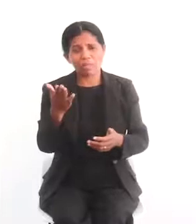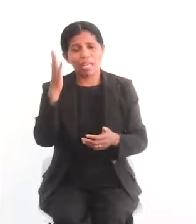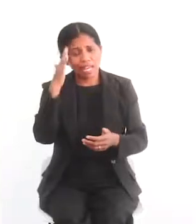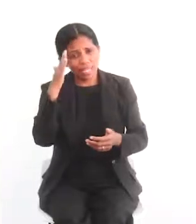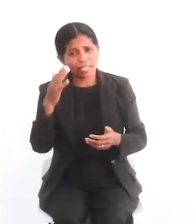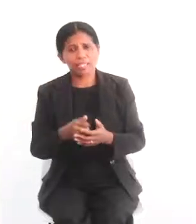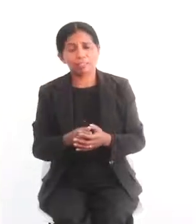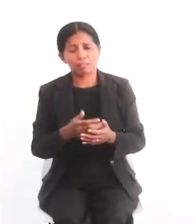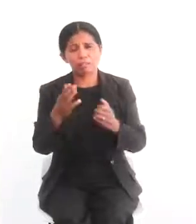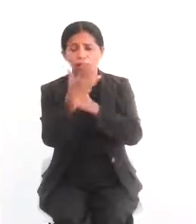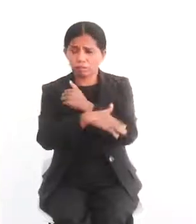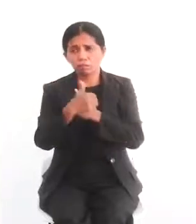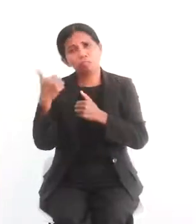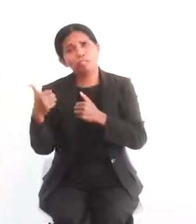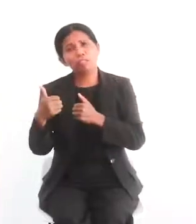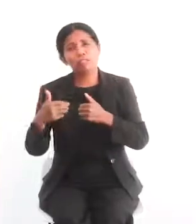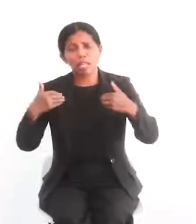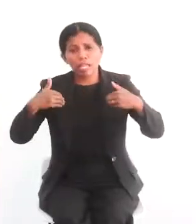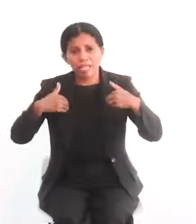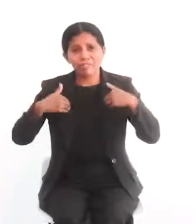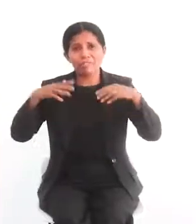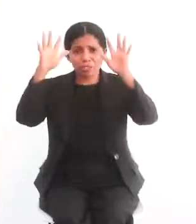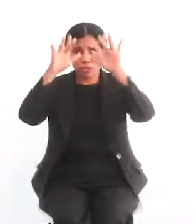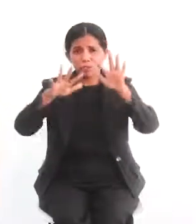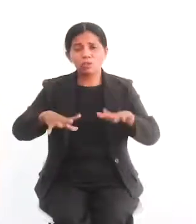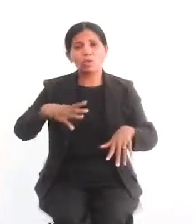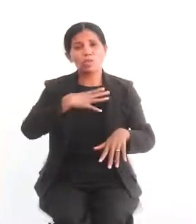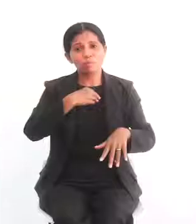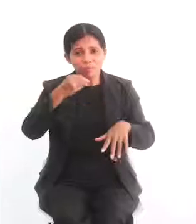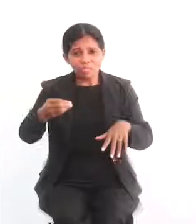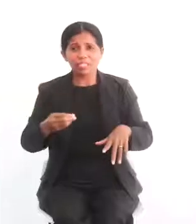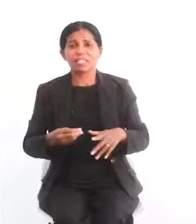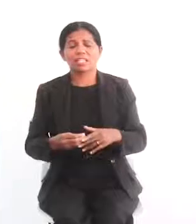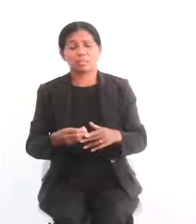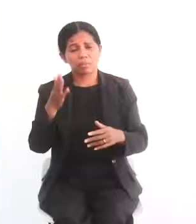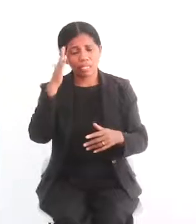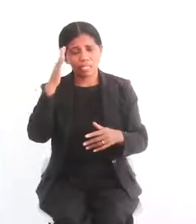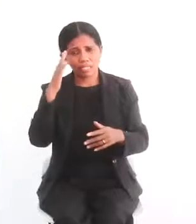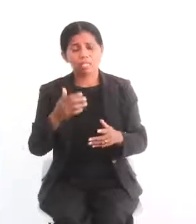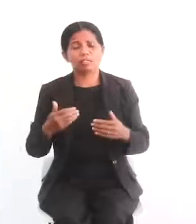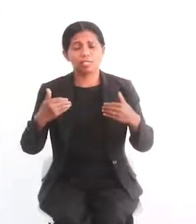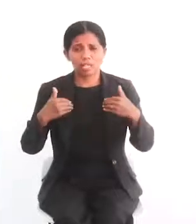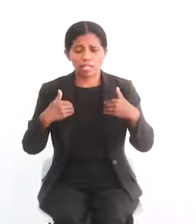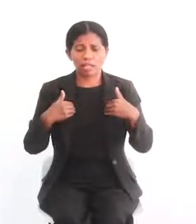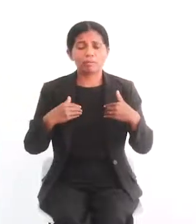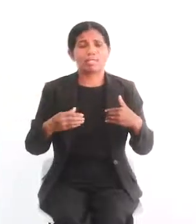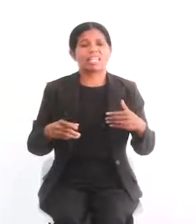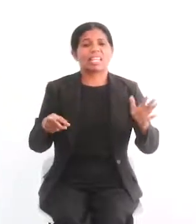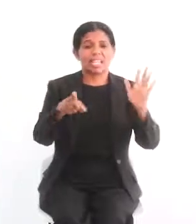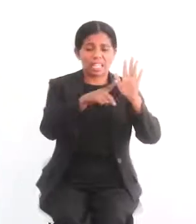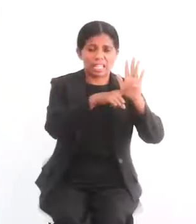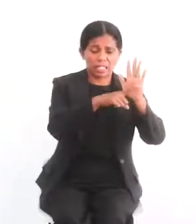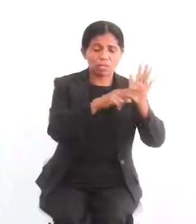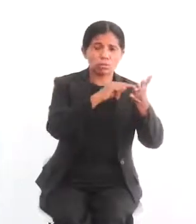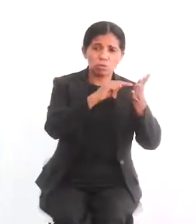nebim magmonu, tambah ar malirin tep-tepes to minus zero. Maski numru negativu sira ita la uza bebek, mai be